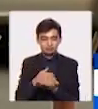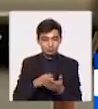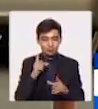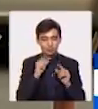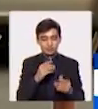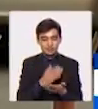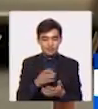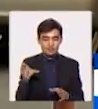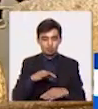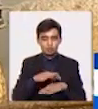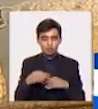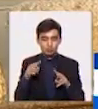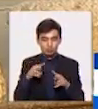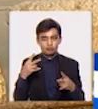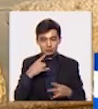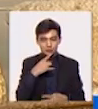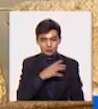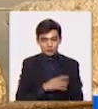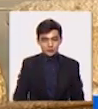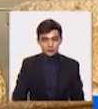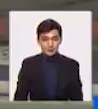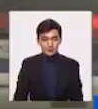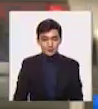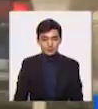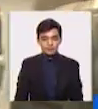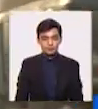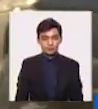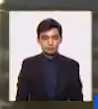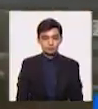алынуын қалайды. Жарас Ниязбек, Думан Сүлейменов, информбюро, Алматы.